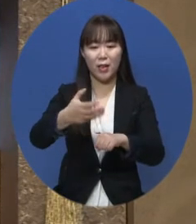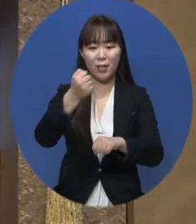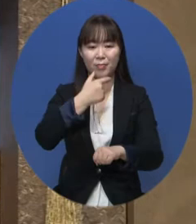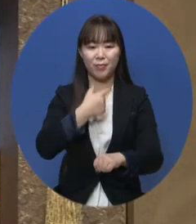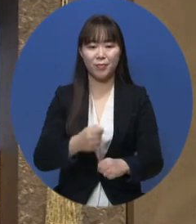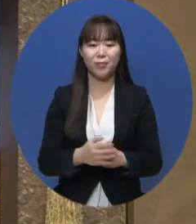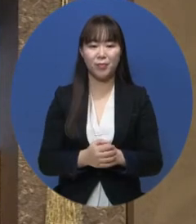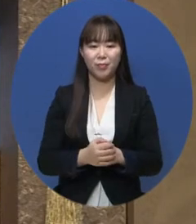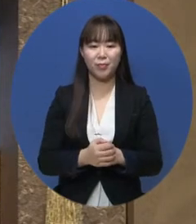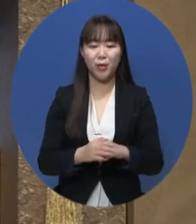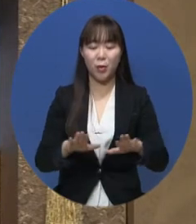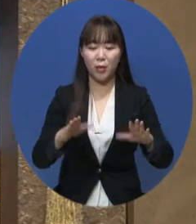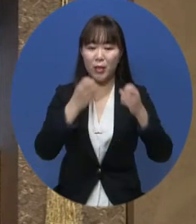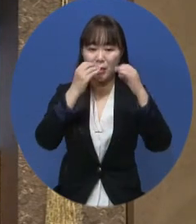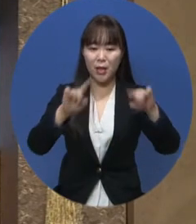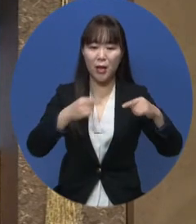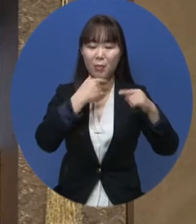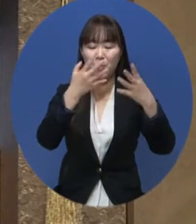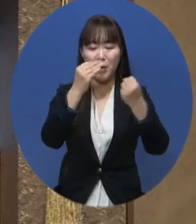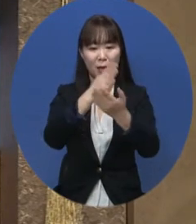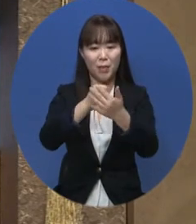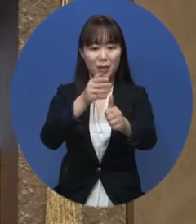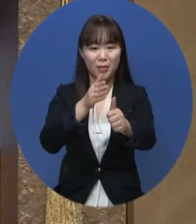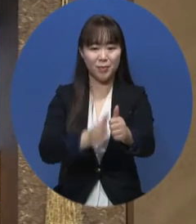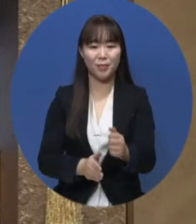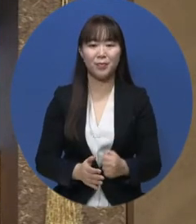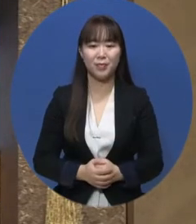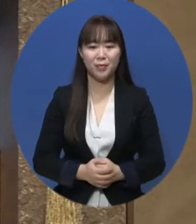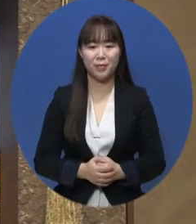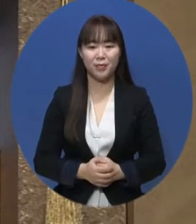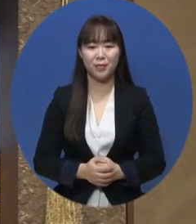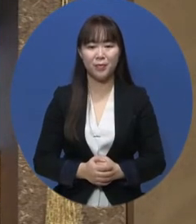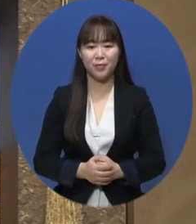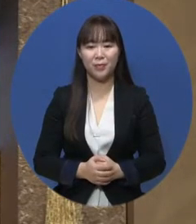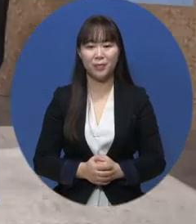갖도록 하겠습니다. 신축년 새해 복 많이 받으시기 바랍니다.